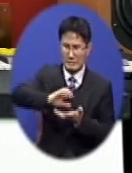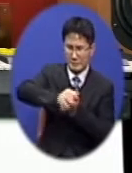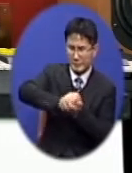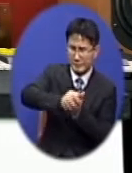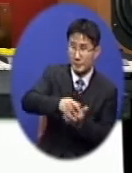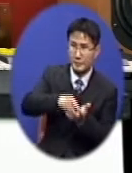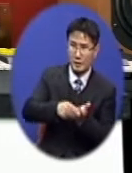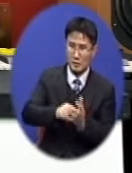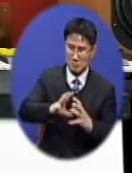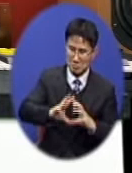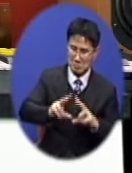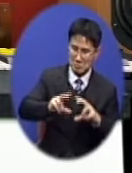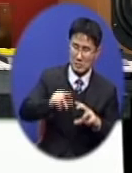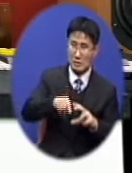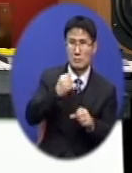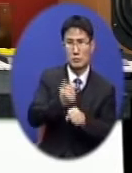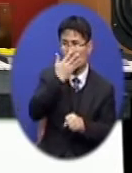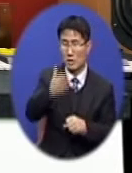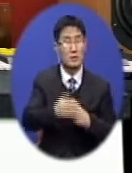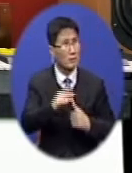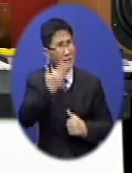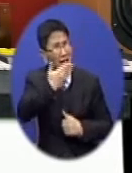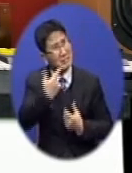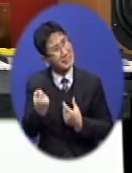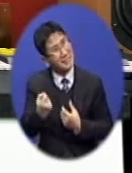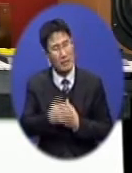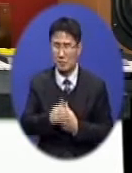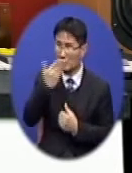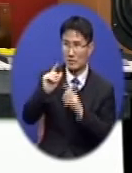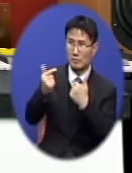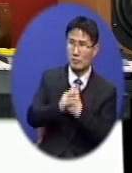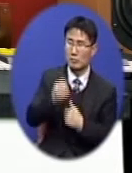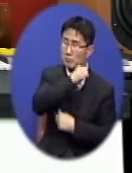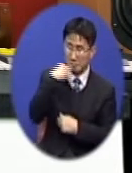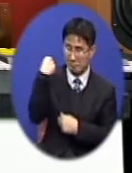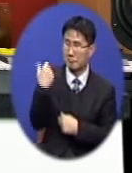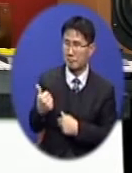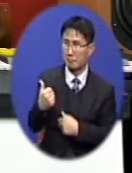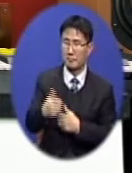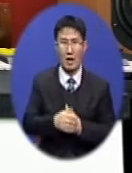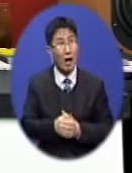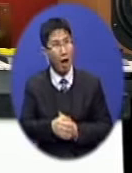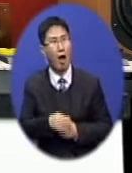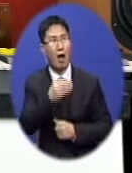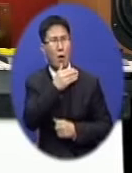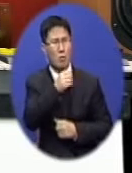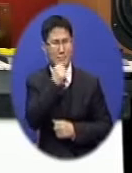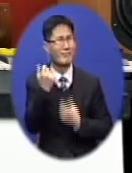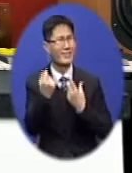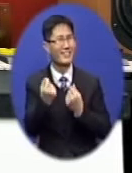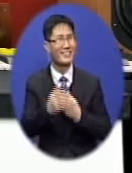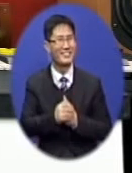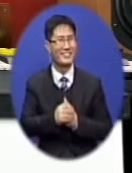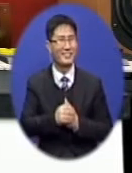쪼였고 아, 달게 달지 않아요? 별로 안 달고 맛있어요. 어, 아니 너무 맛있을 것 같아요, 어머니.